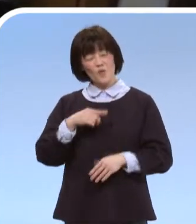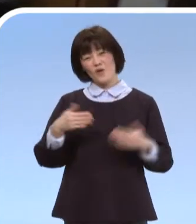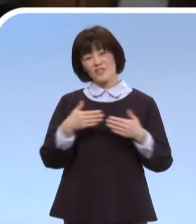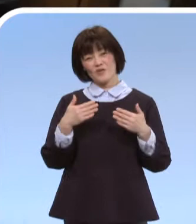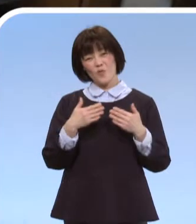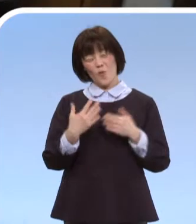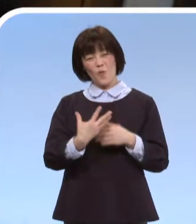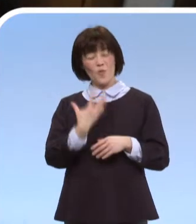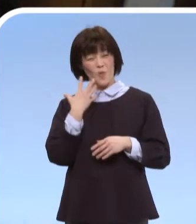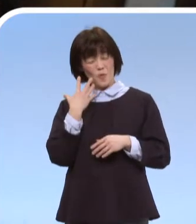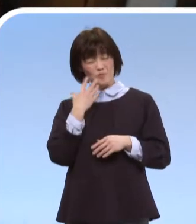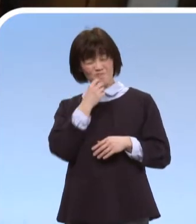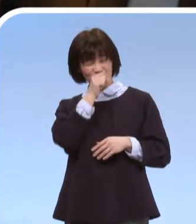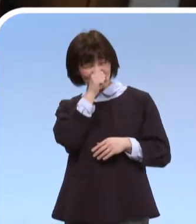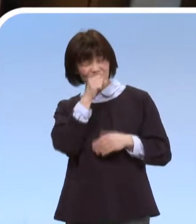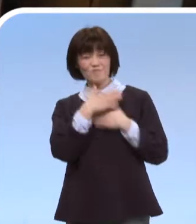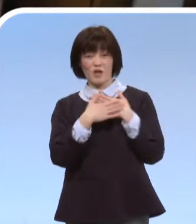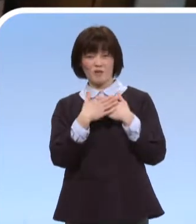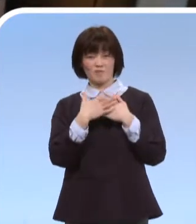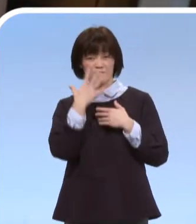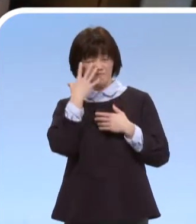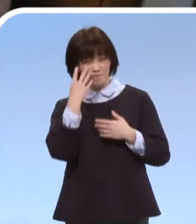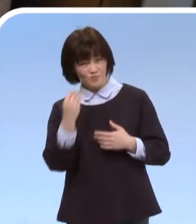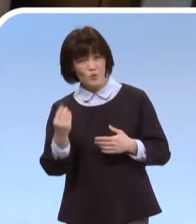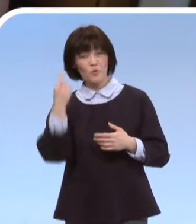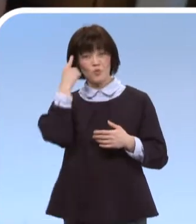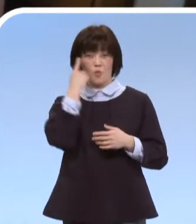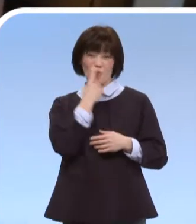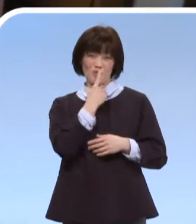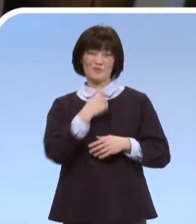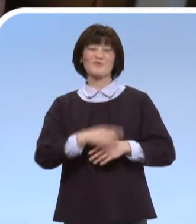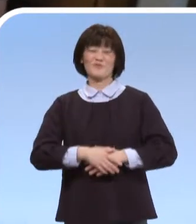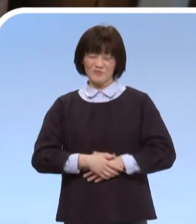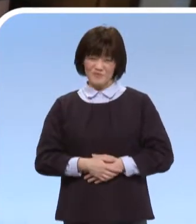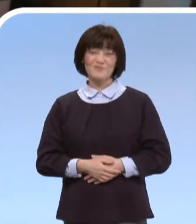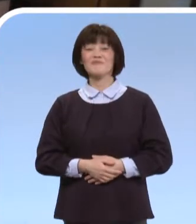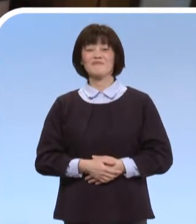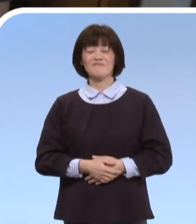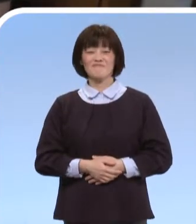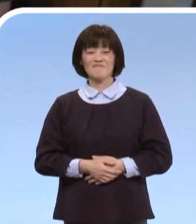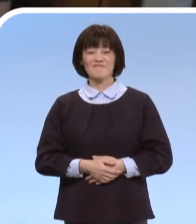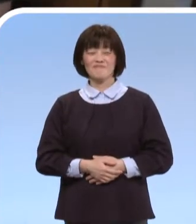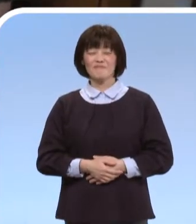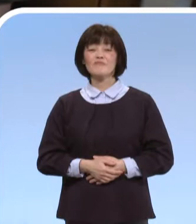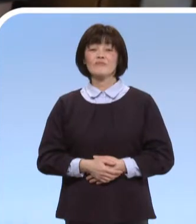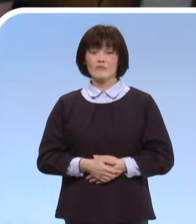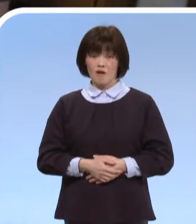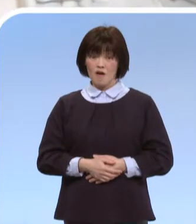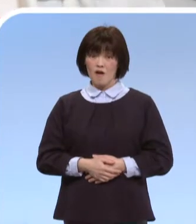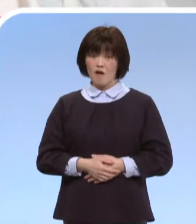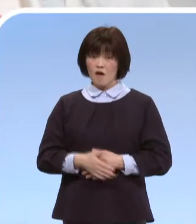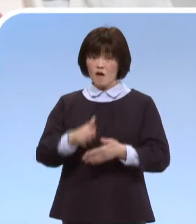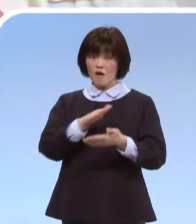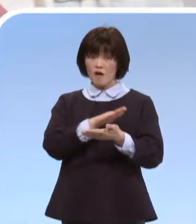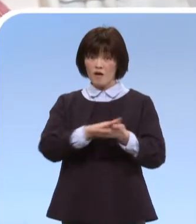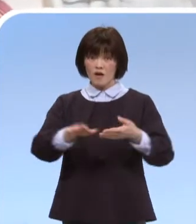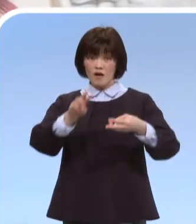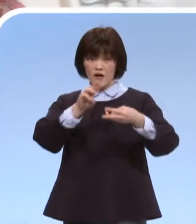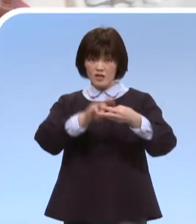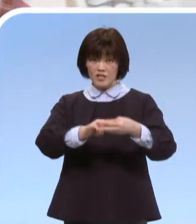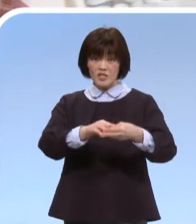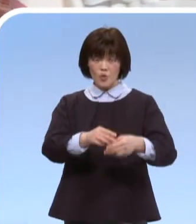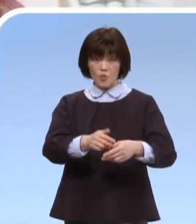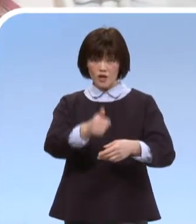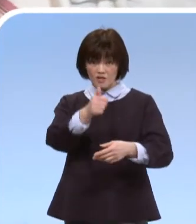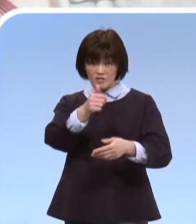に すごい。 それがやっぱりこの仕事の魅力ですね。 清田さんはど